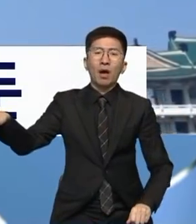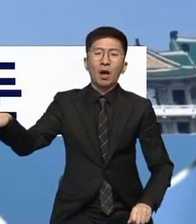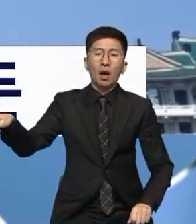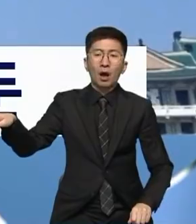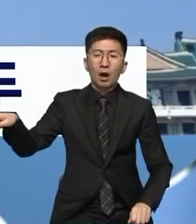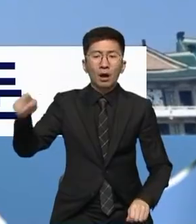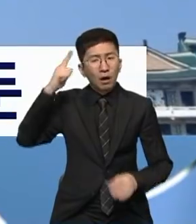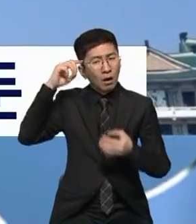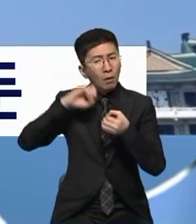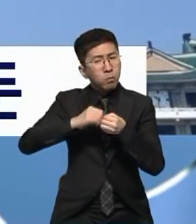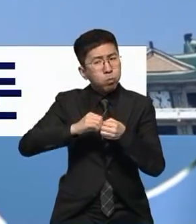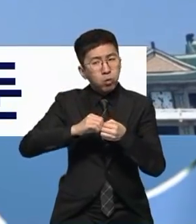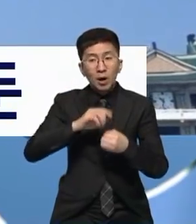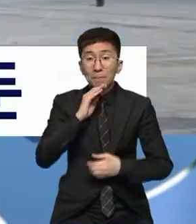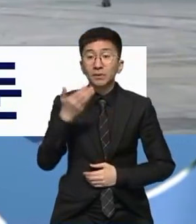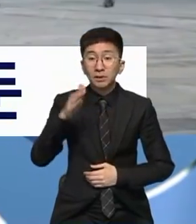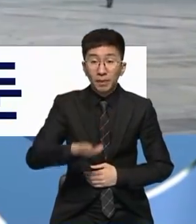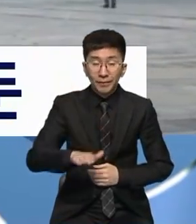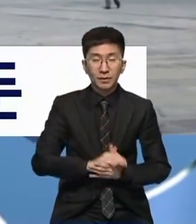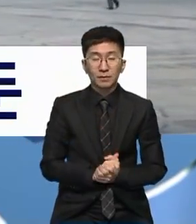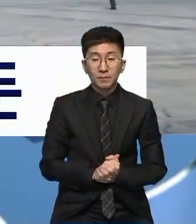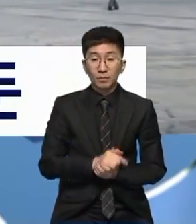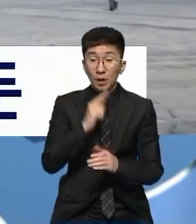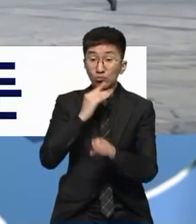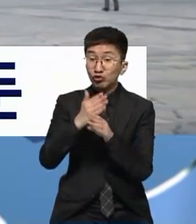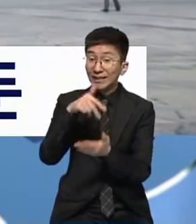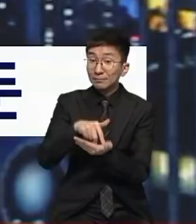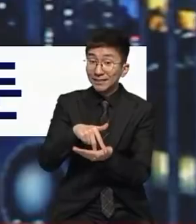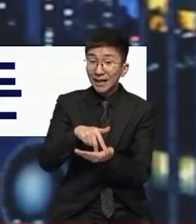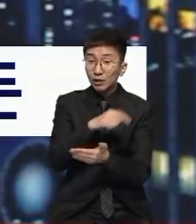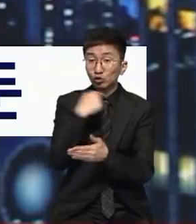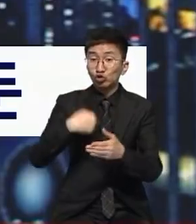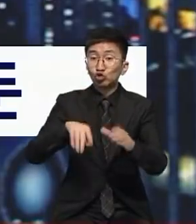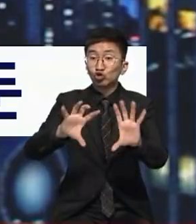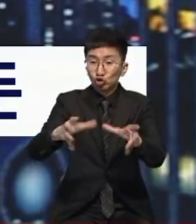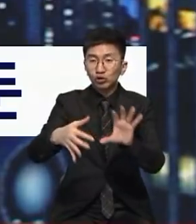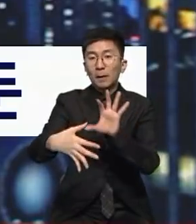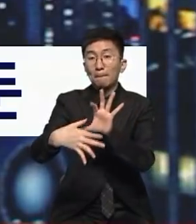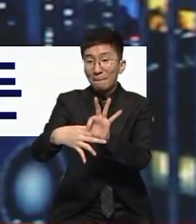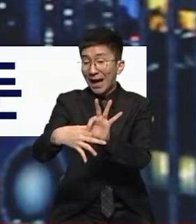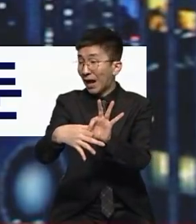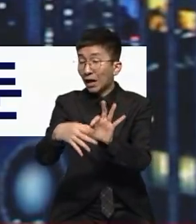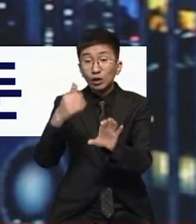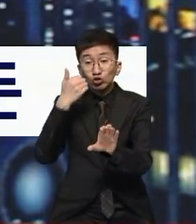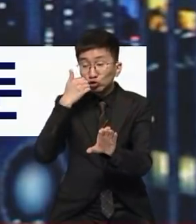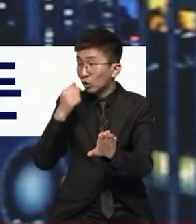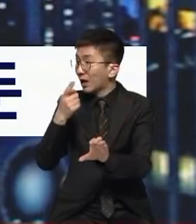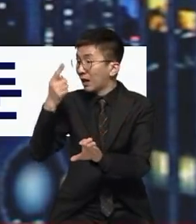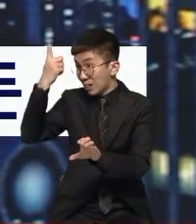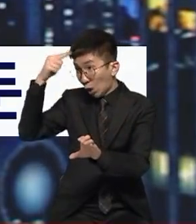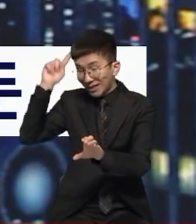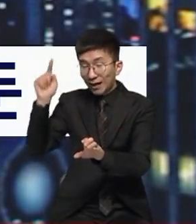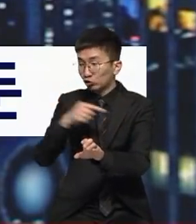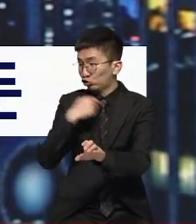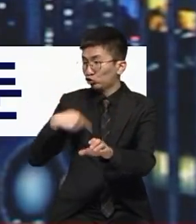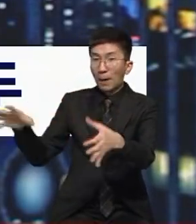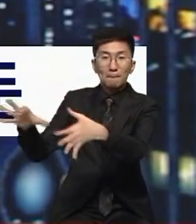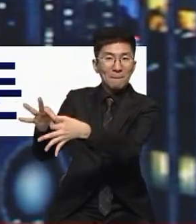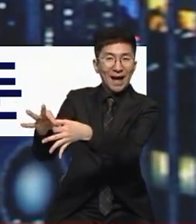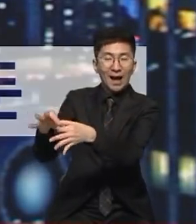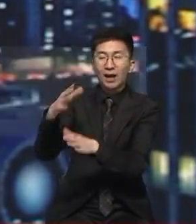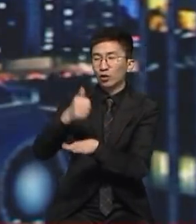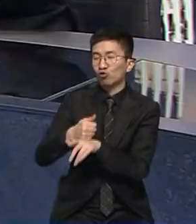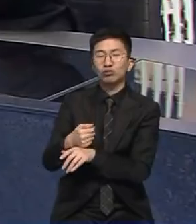상당히 모순인데도 불구하고 북한 입장에서는 중국도 편을 들고 있는 러시아를 두둔하는 입장을 정한